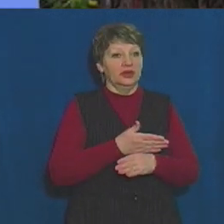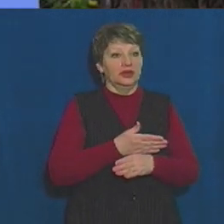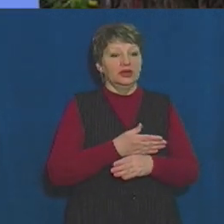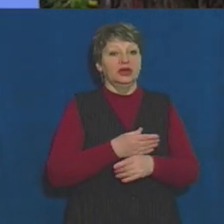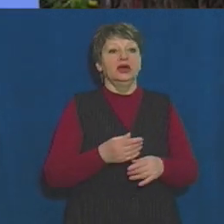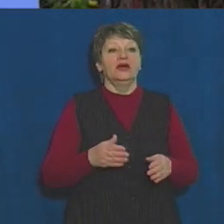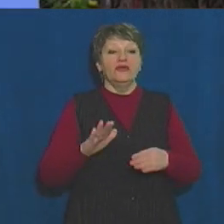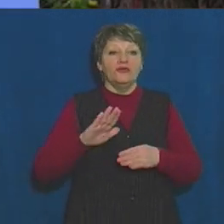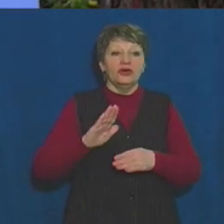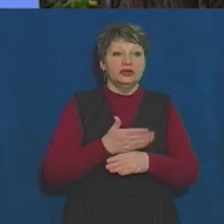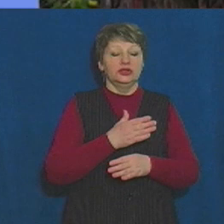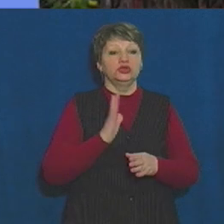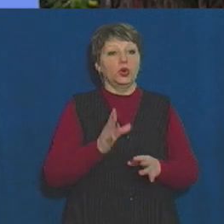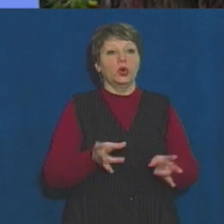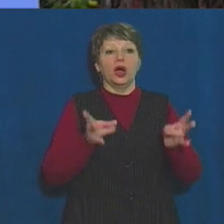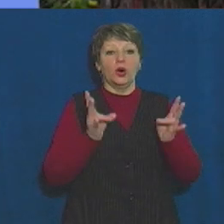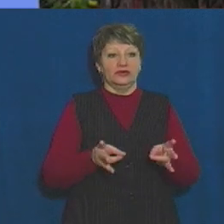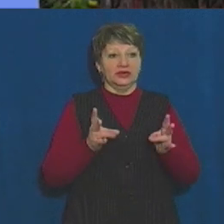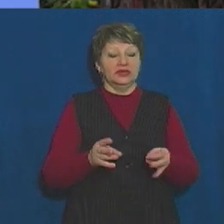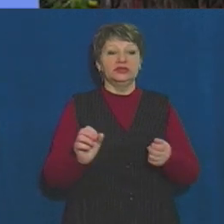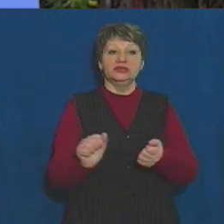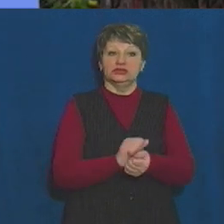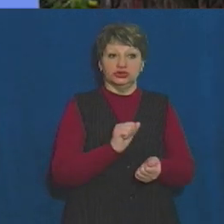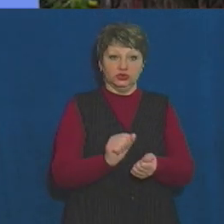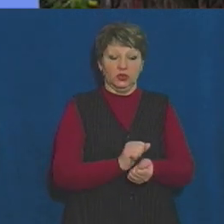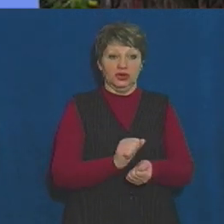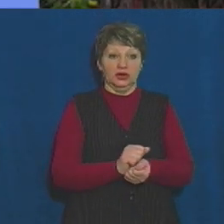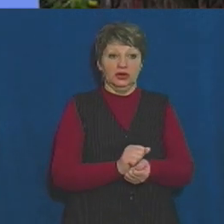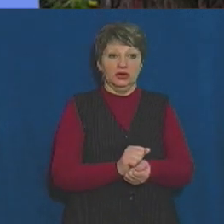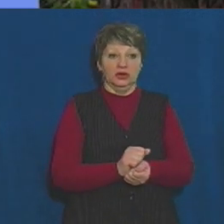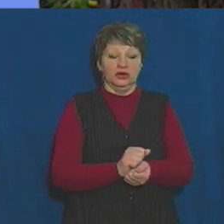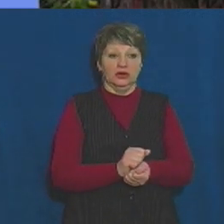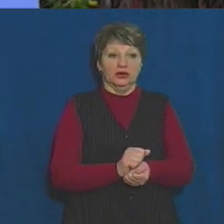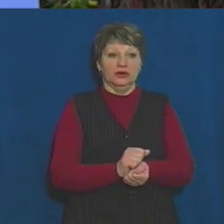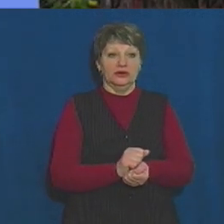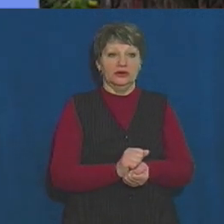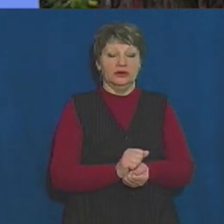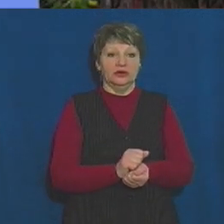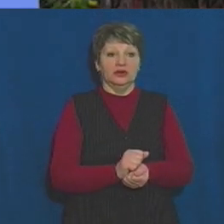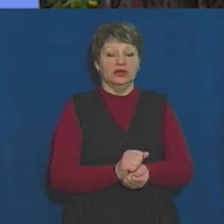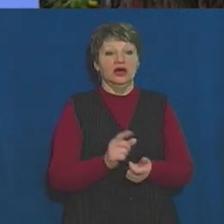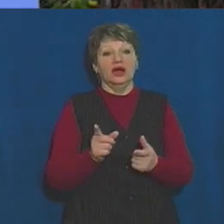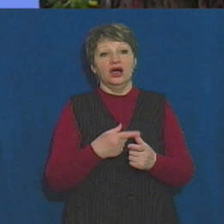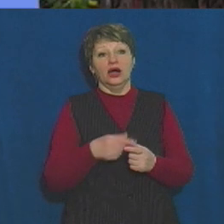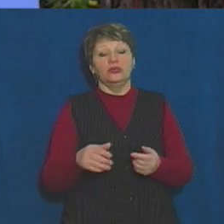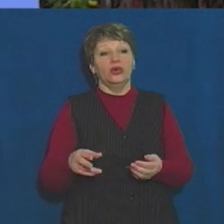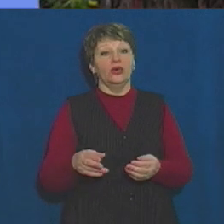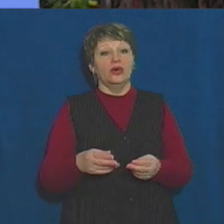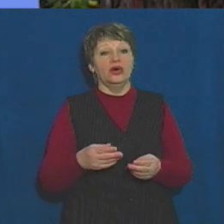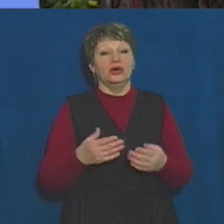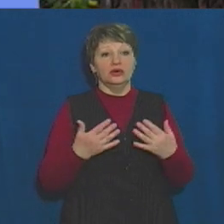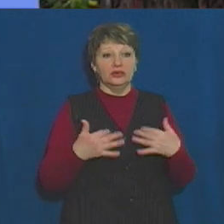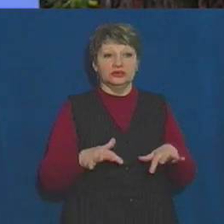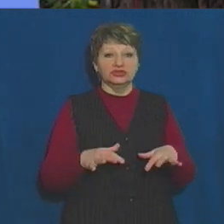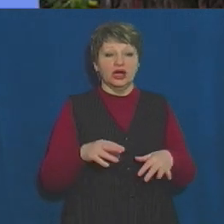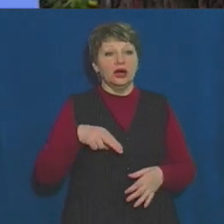тільки аварійні, сухостійні, фаутні, тобто фаутні в цьому разі уражені шкідниками, омелою, або